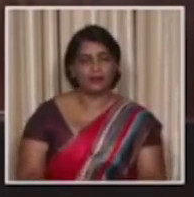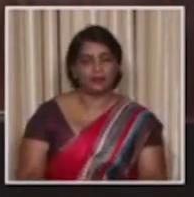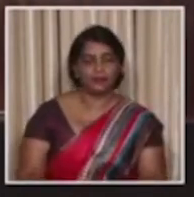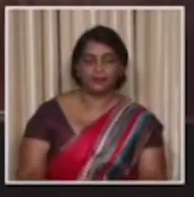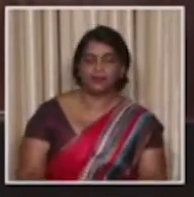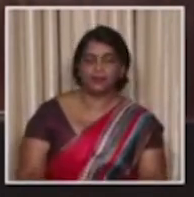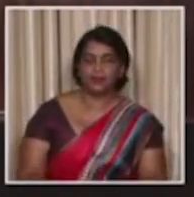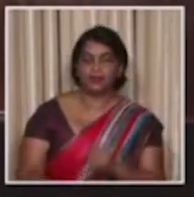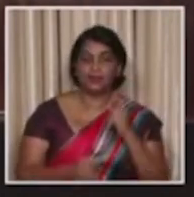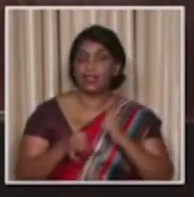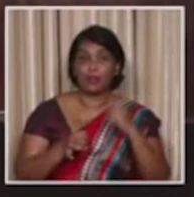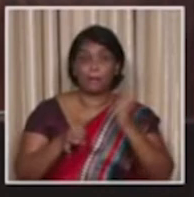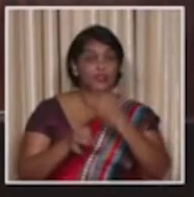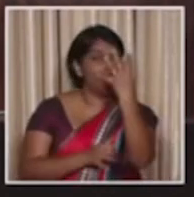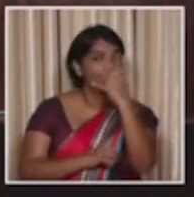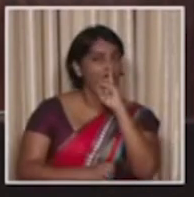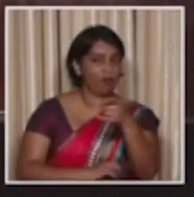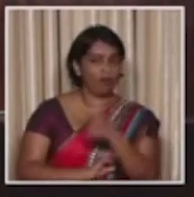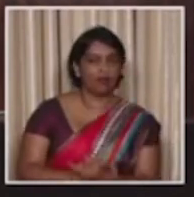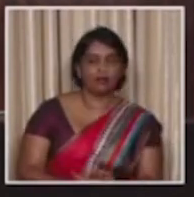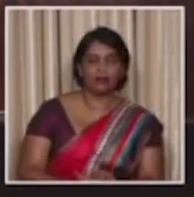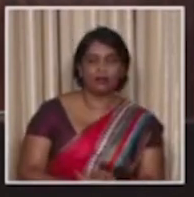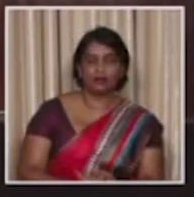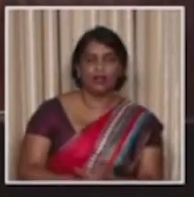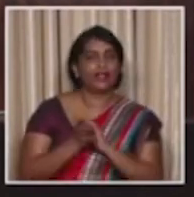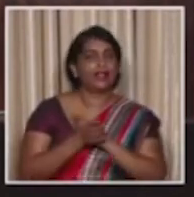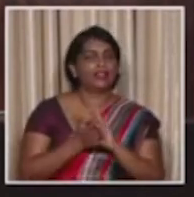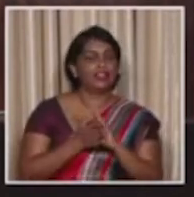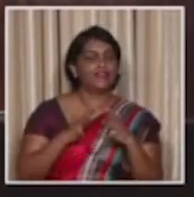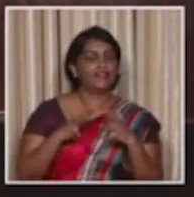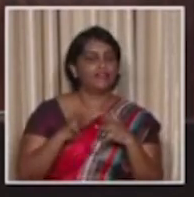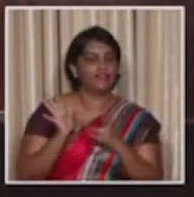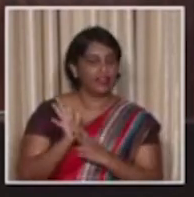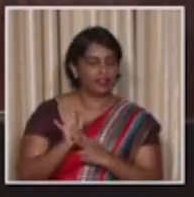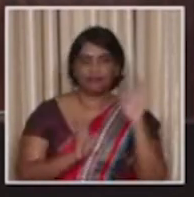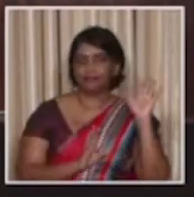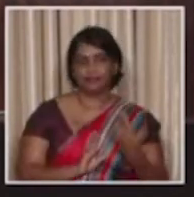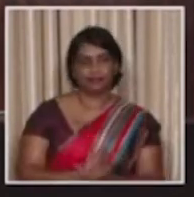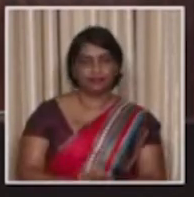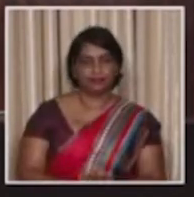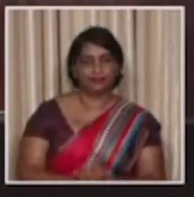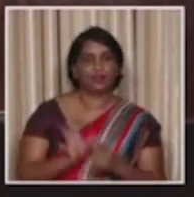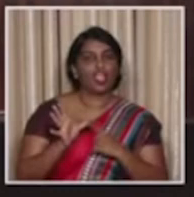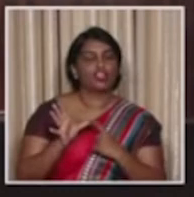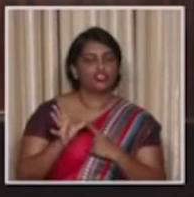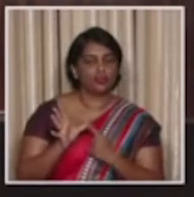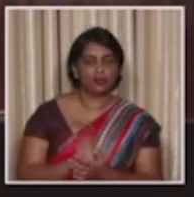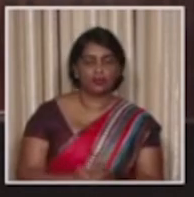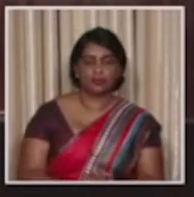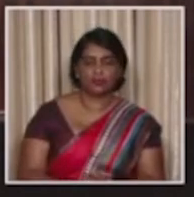ඔබතුමාගේ ඔබතුමාගේ දෙකක් නෑ හතරක් ඇහුව ප්‍රශ්න. කේෂා විතානගේ ඇබ්සන්. අශෝක අබේසිංහ